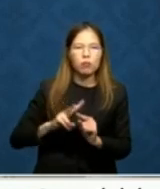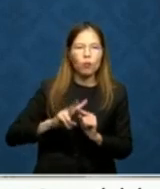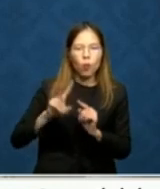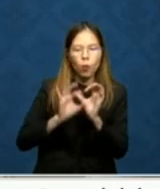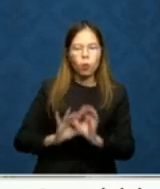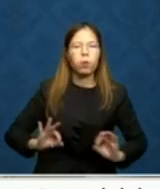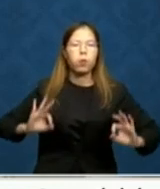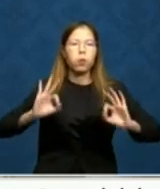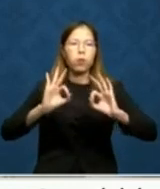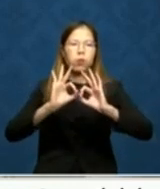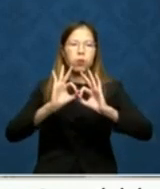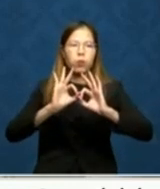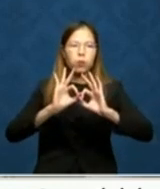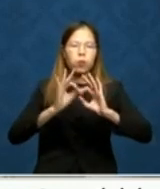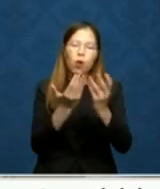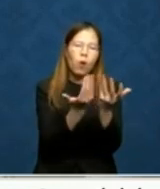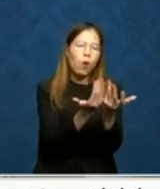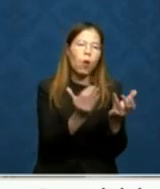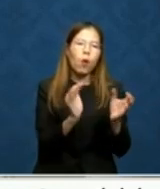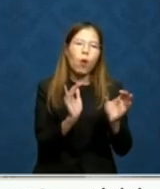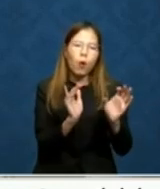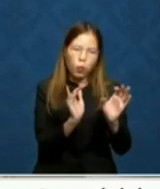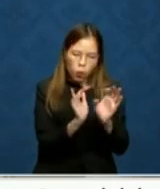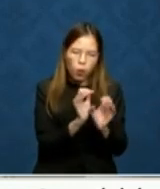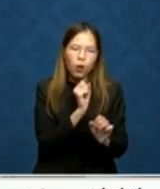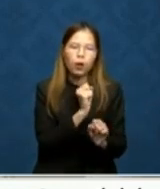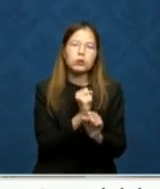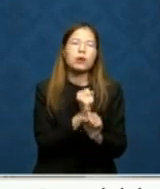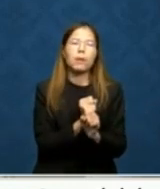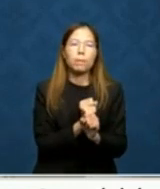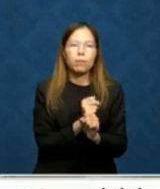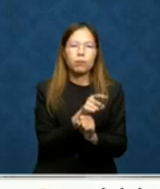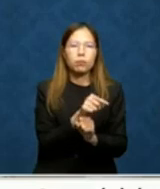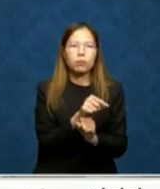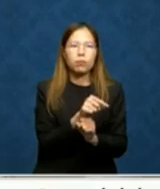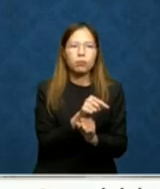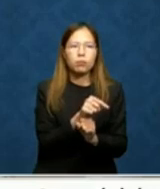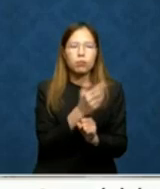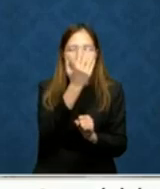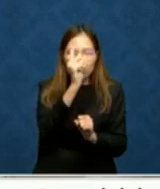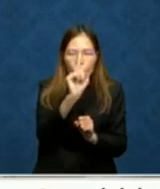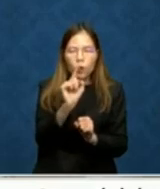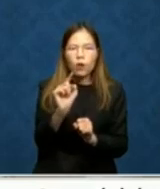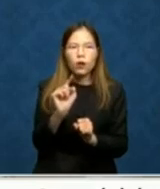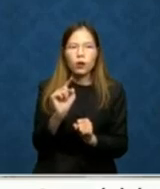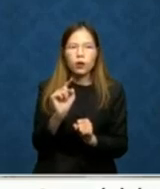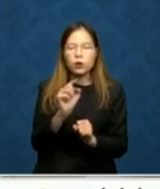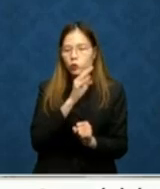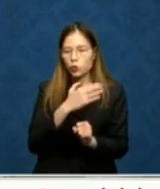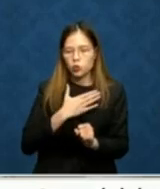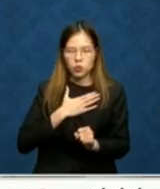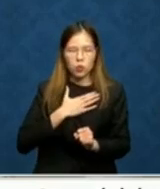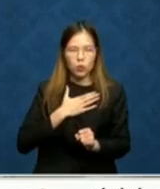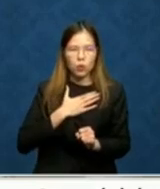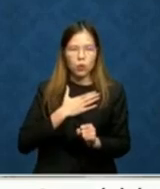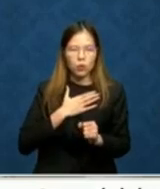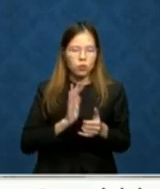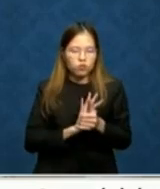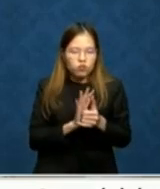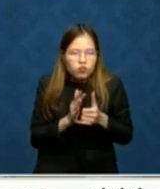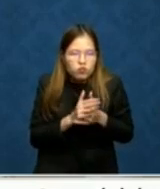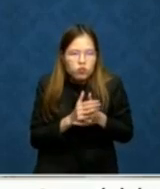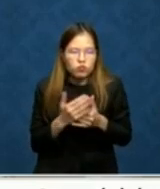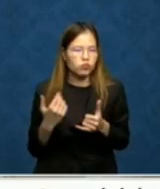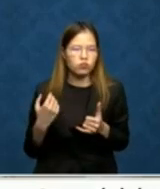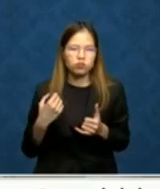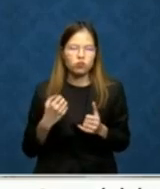ดเพราะเกิดขึ้นในครอบครัวเมื่อเกิดขึ้นในครอบครัวแล้วนั้นเนี่ยการที่ผู้ถูกกระทำเนี่ยจะมีความกล้